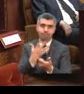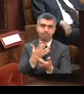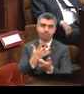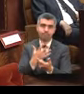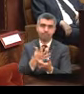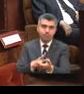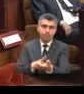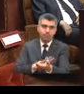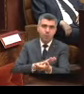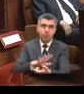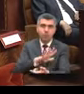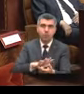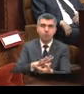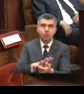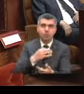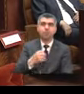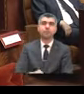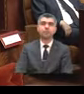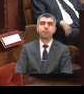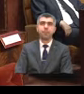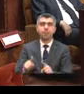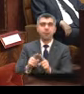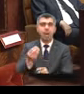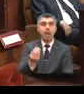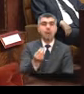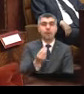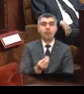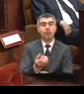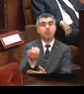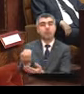هو استغلال الأطفال في التسول،